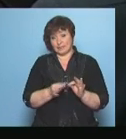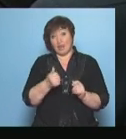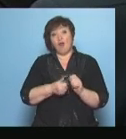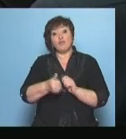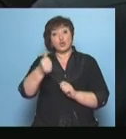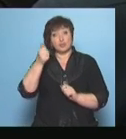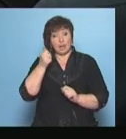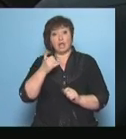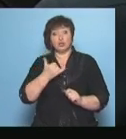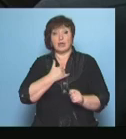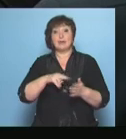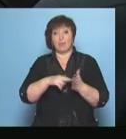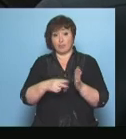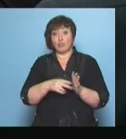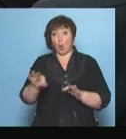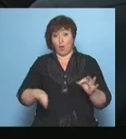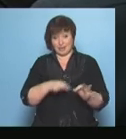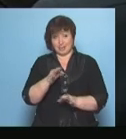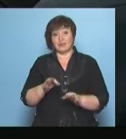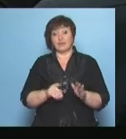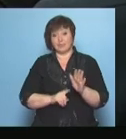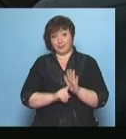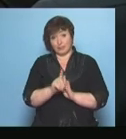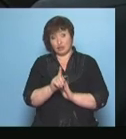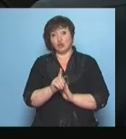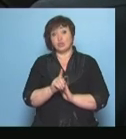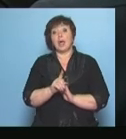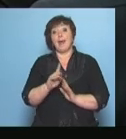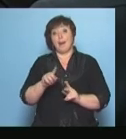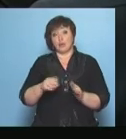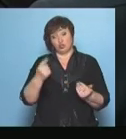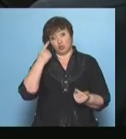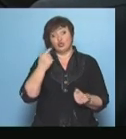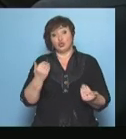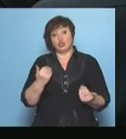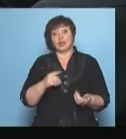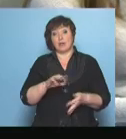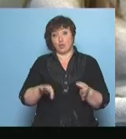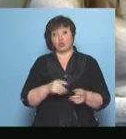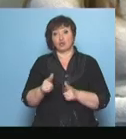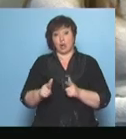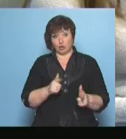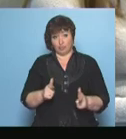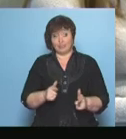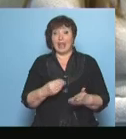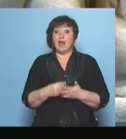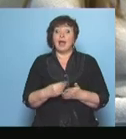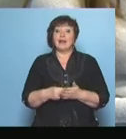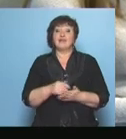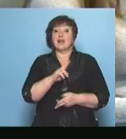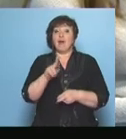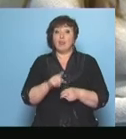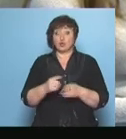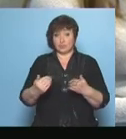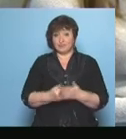уже стадия проектирования началась. Я думаю, в этом году уже проект будет, наверное, наверняка готов. Цена вопроса нового путепровода